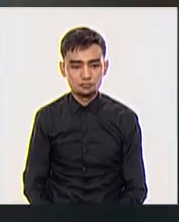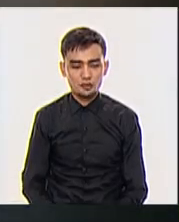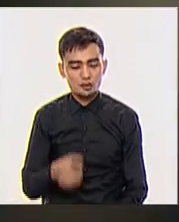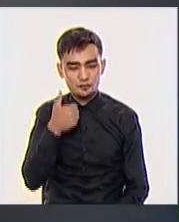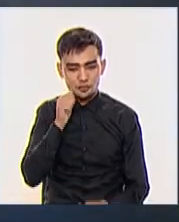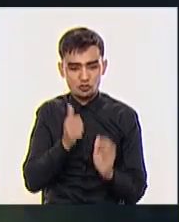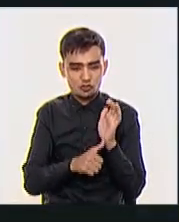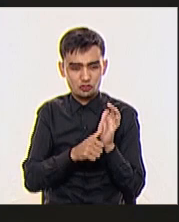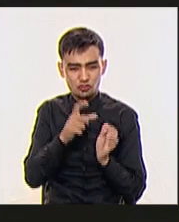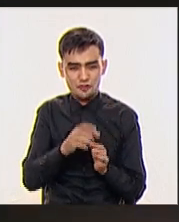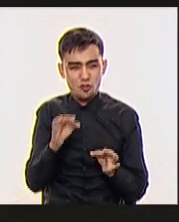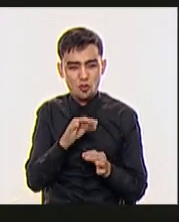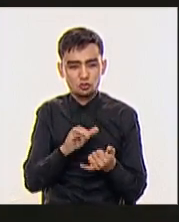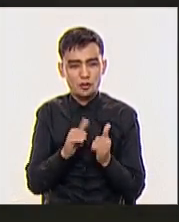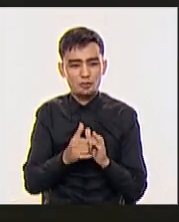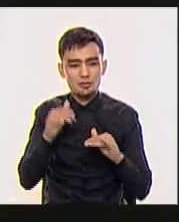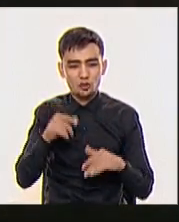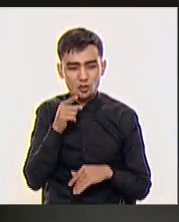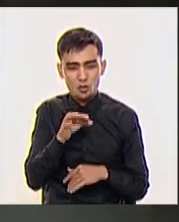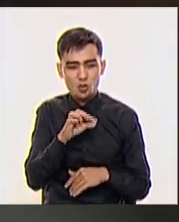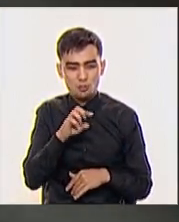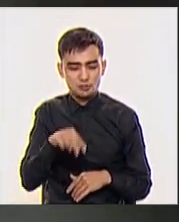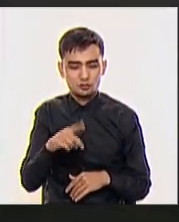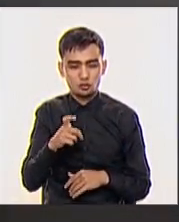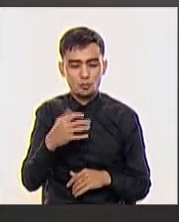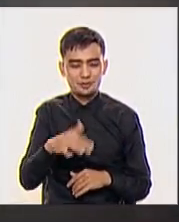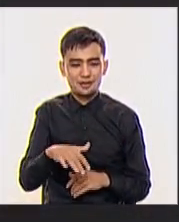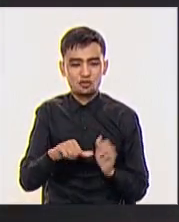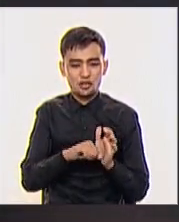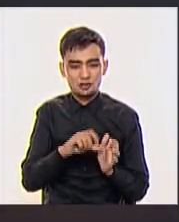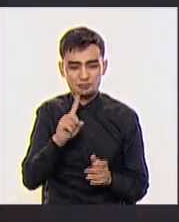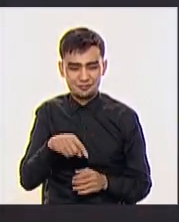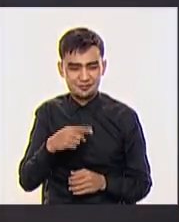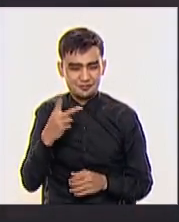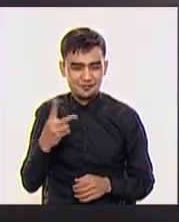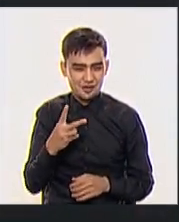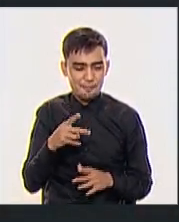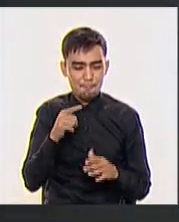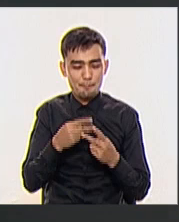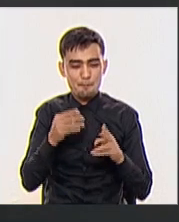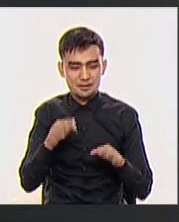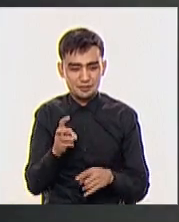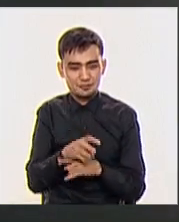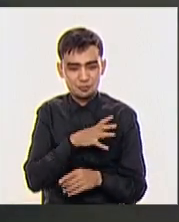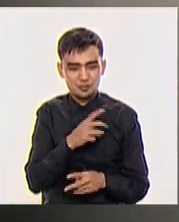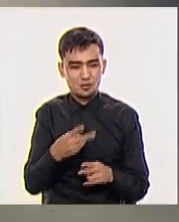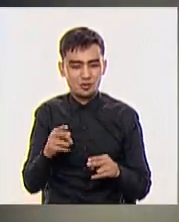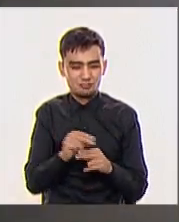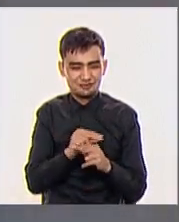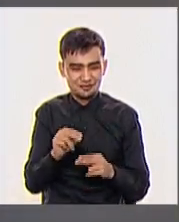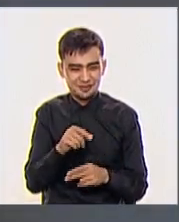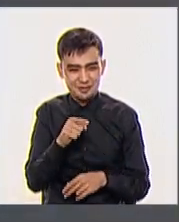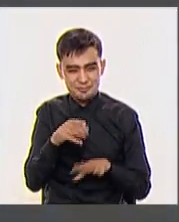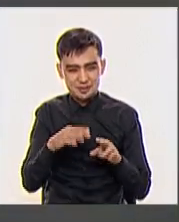Кеше 60 шакты адам алдымен Өскөмөндөгү Обер 156 дроп 2 түзөтүү мекемесинин алдына жиналган. Дәл сол жерде жазасын өтөп жаткан